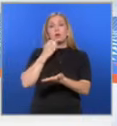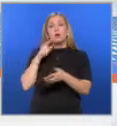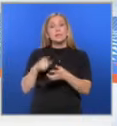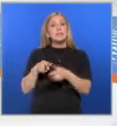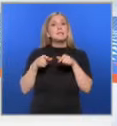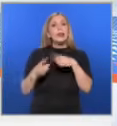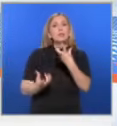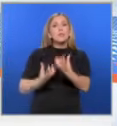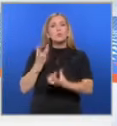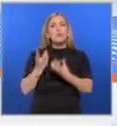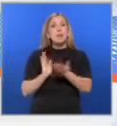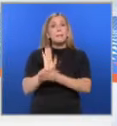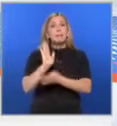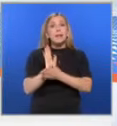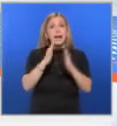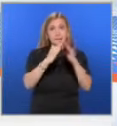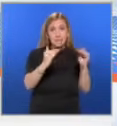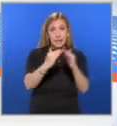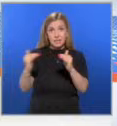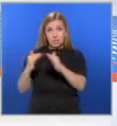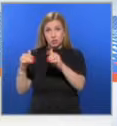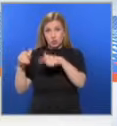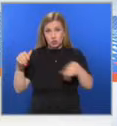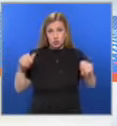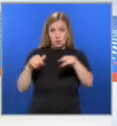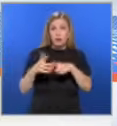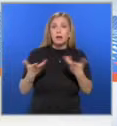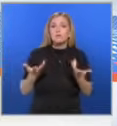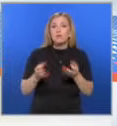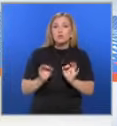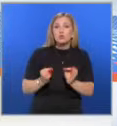изгоряха 15 къщи. Каква е обстановката в момента?